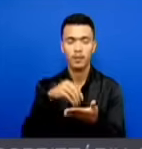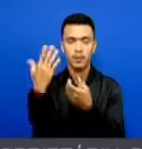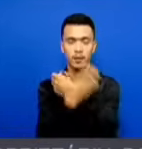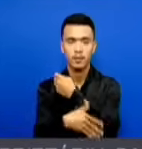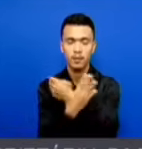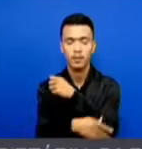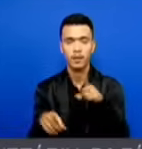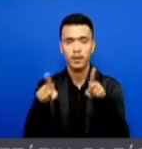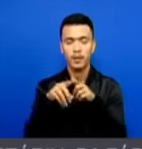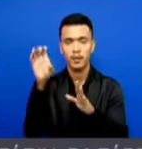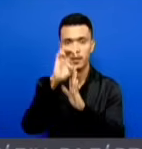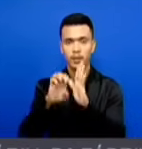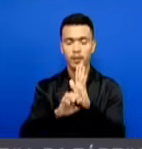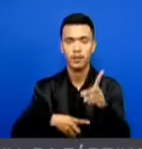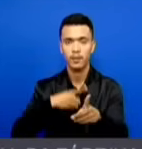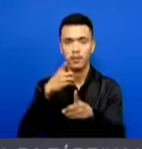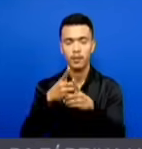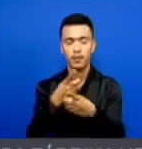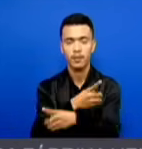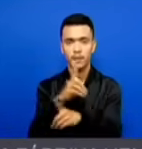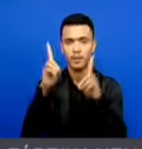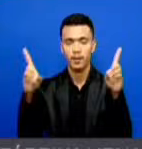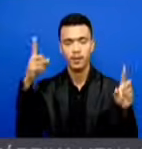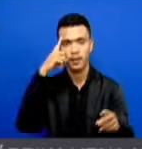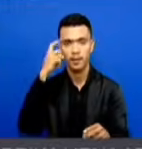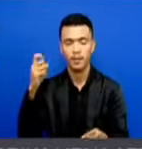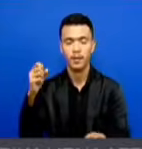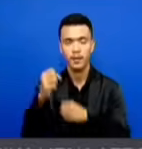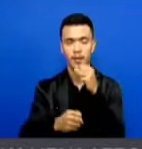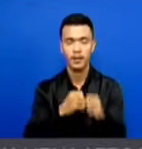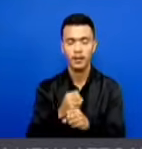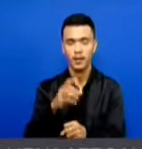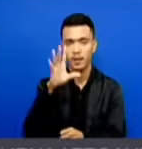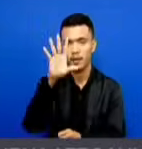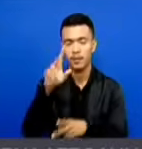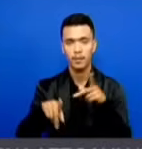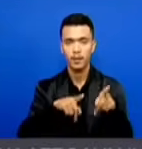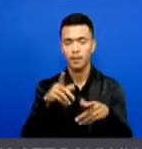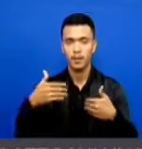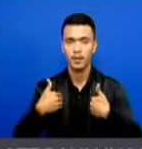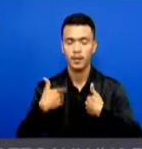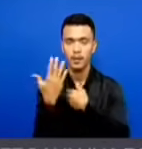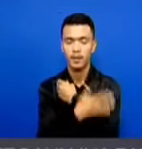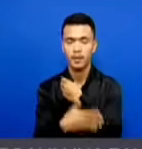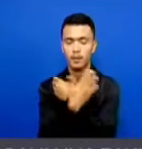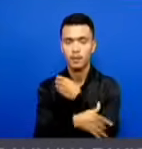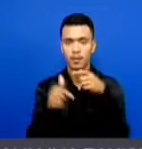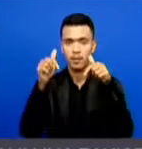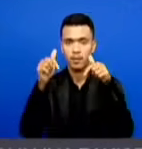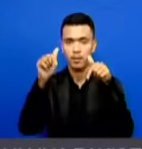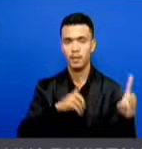ne mudar estado direito demokratik. Tambani kada tinan 5 MI iha nasau idane se